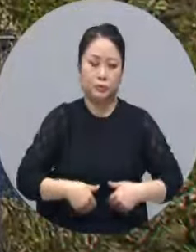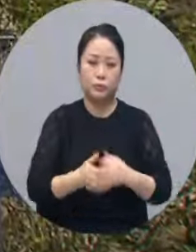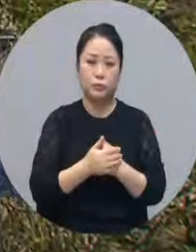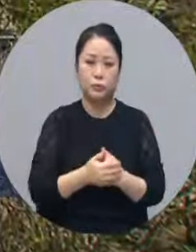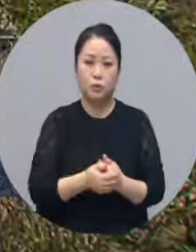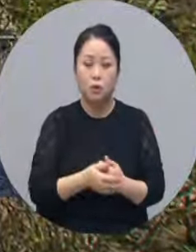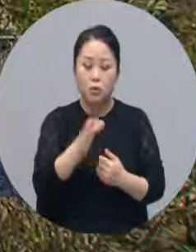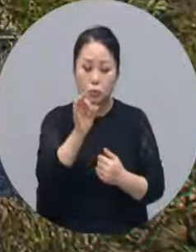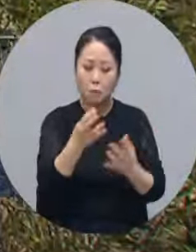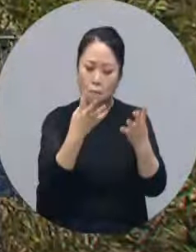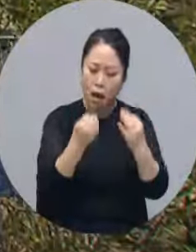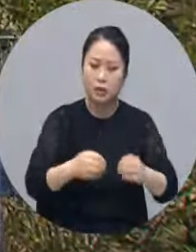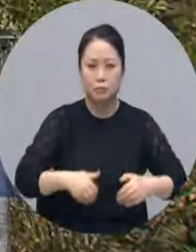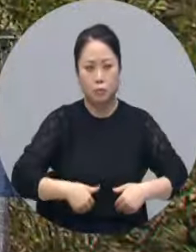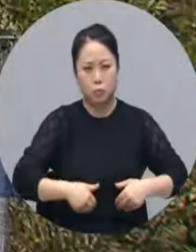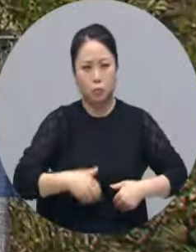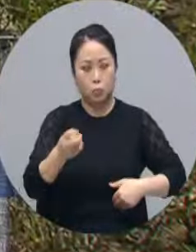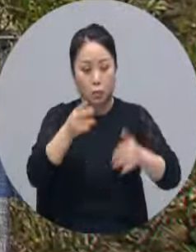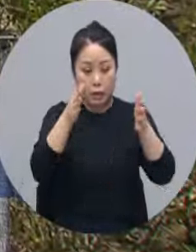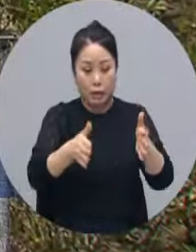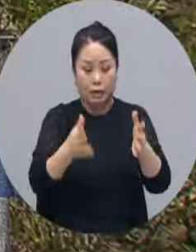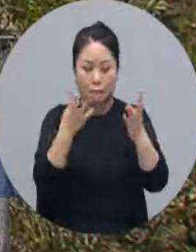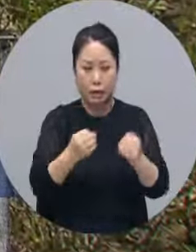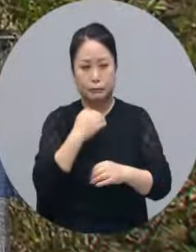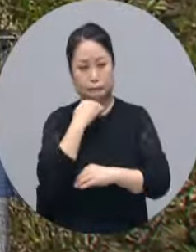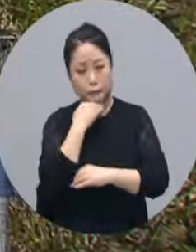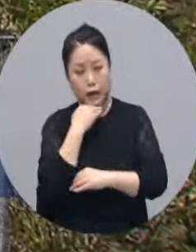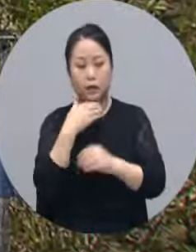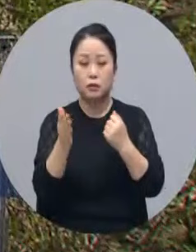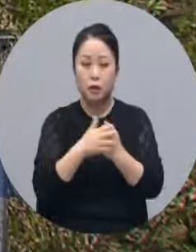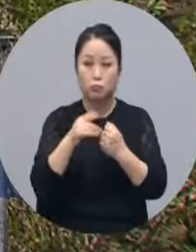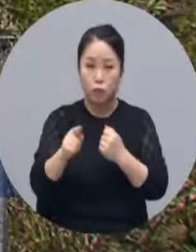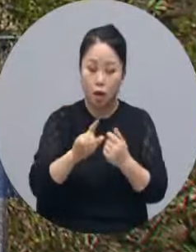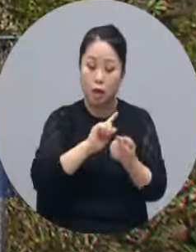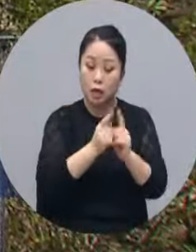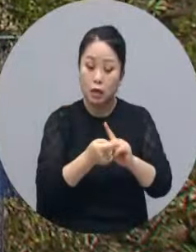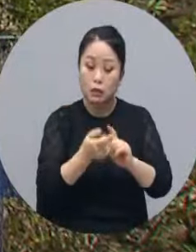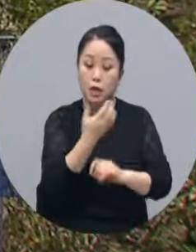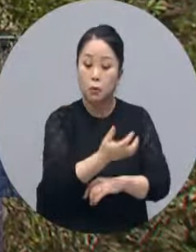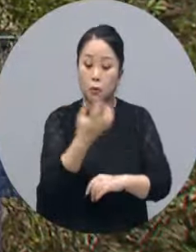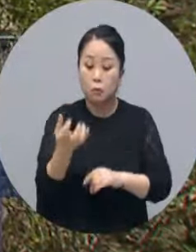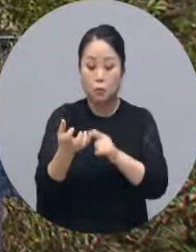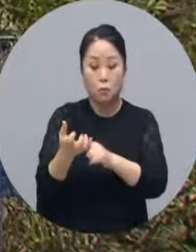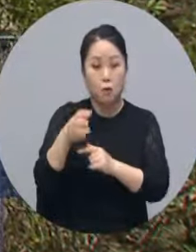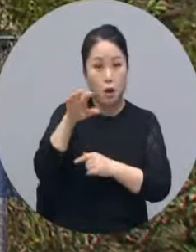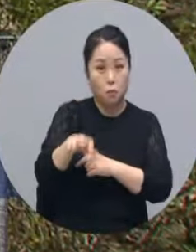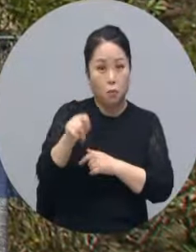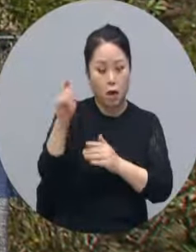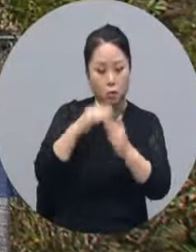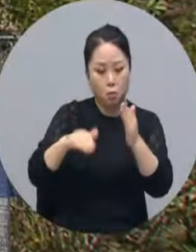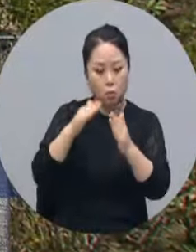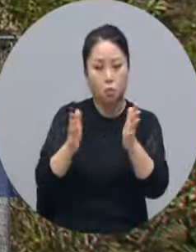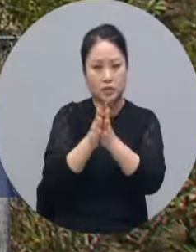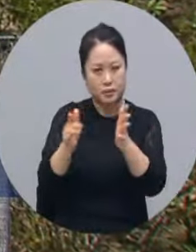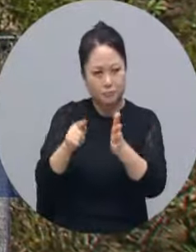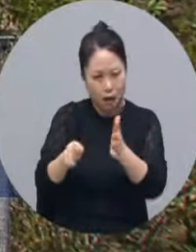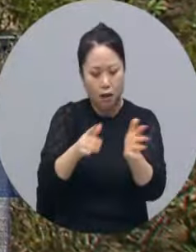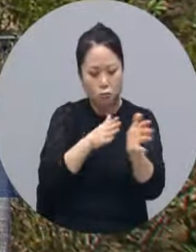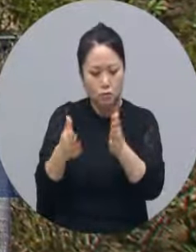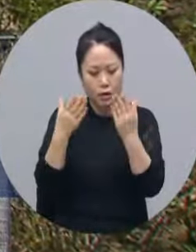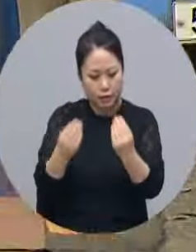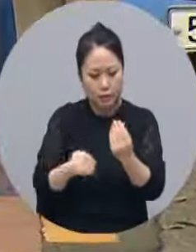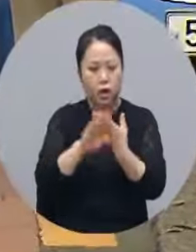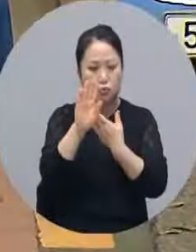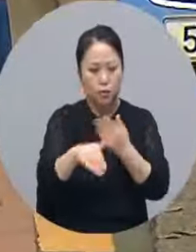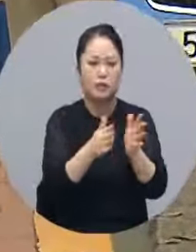많은 기간이 소요되기 때문에 대체 가능한 순환될 수 있는 공공주택도 좀 마련을 한 다음에 시행하는 게